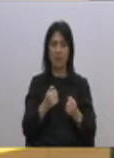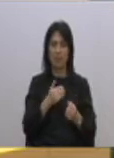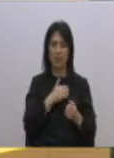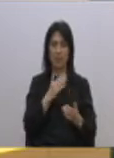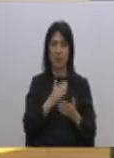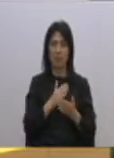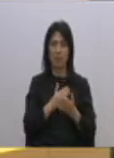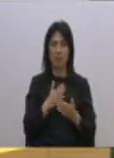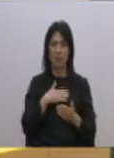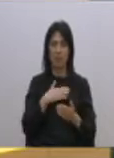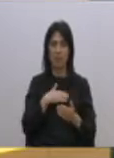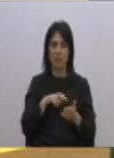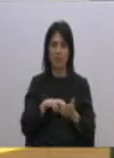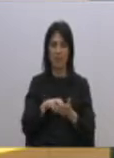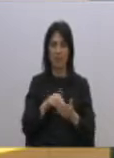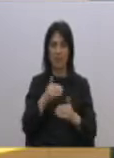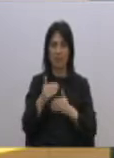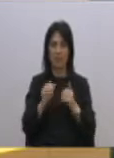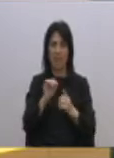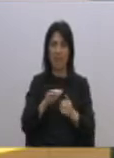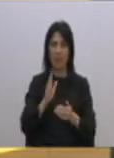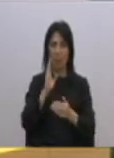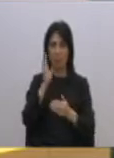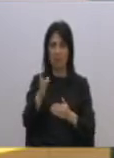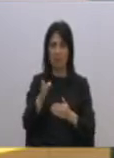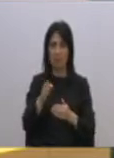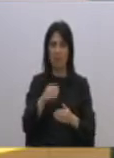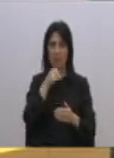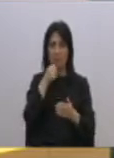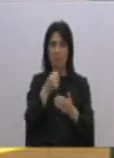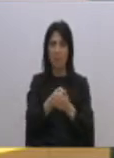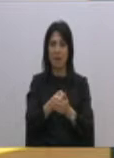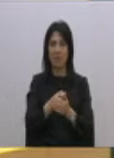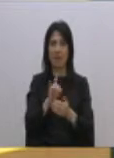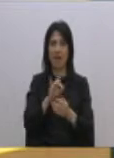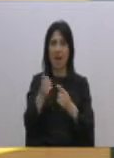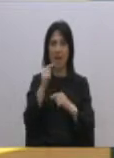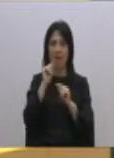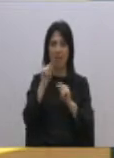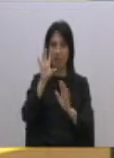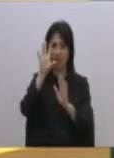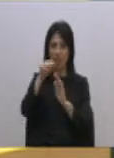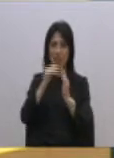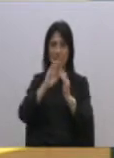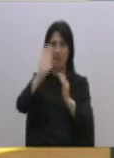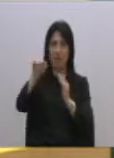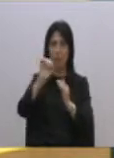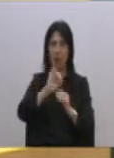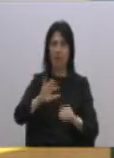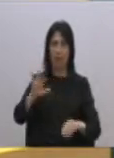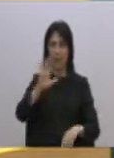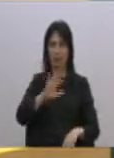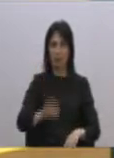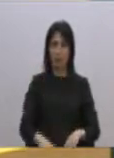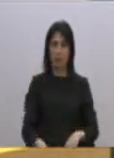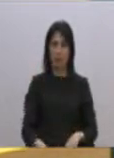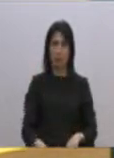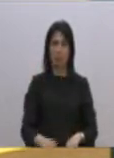არის. ჩვენ ვივლით წინ ევროპისკენ, მანამ სანამ არ დავბრუნდებით შინ ევროპაში.